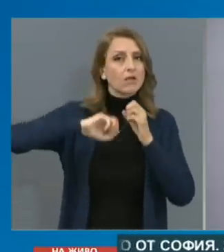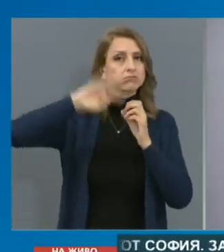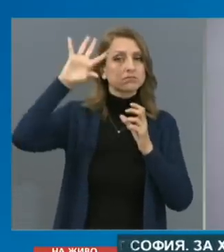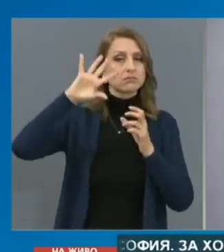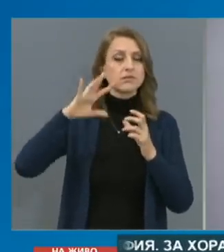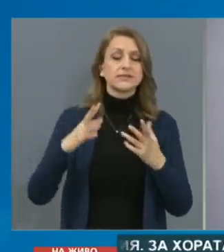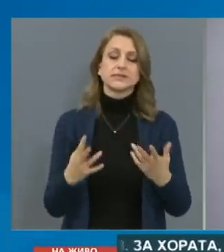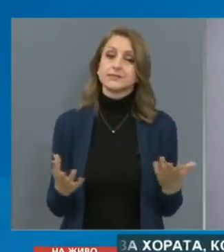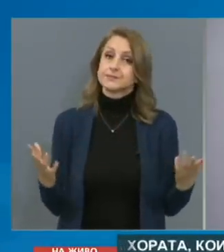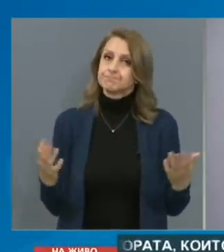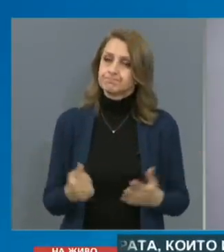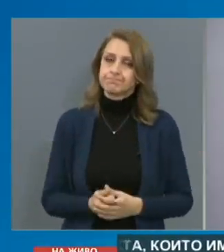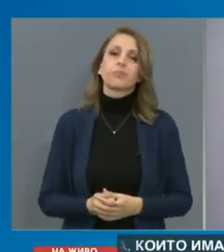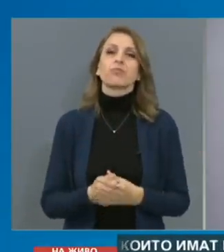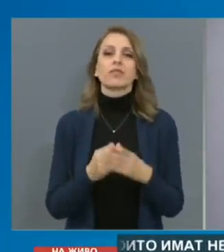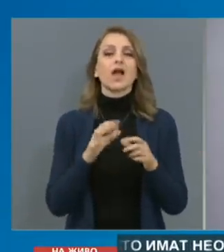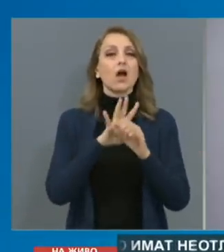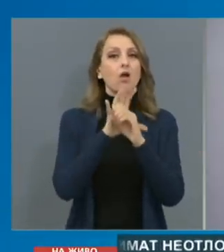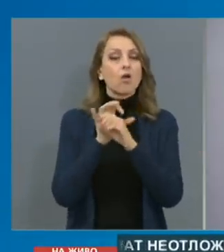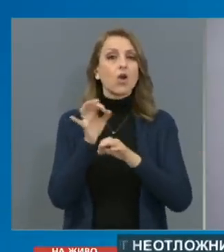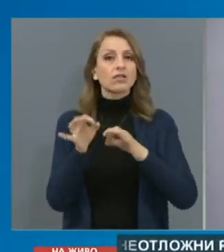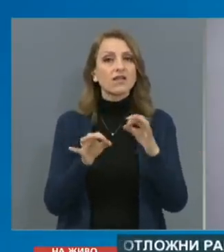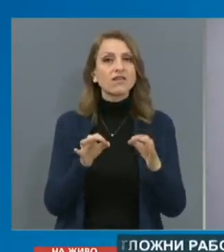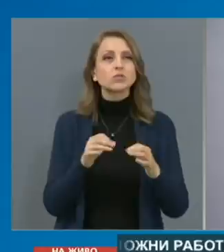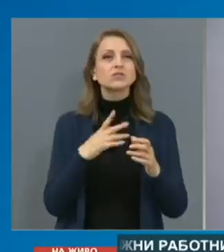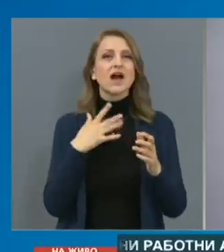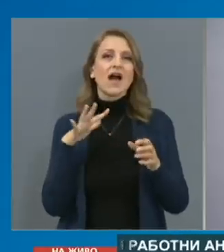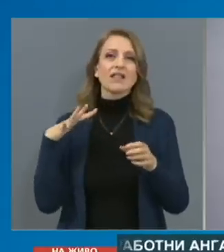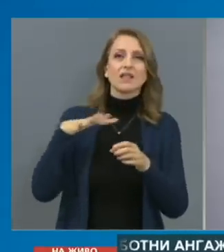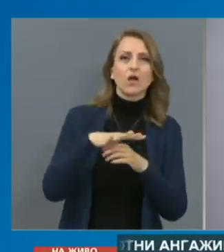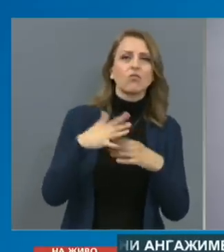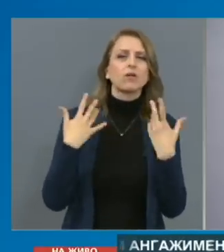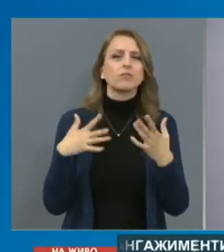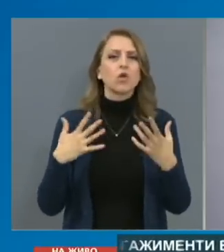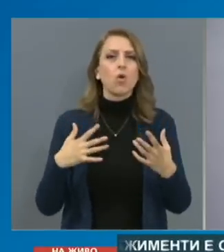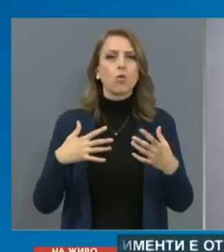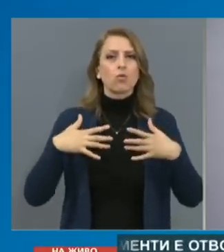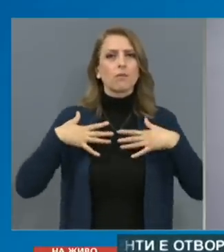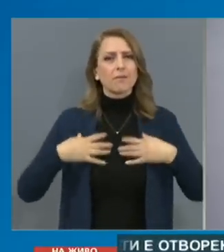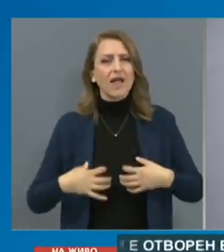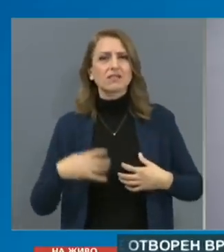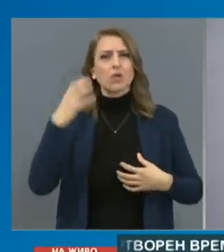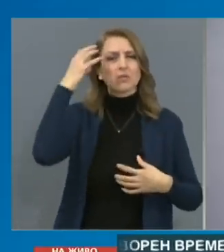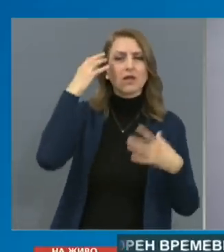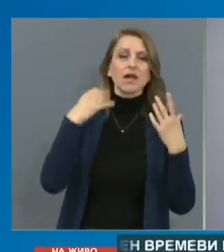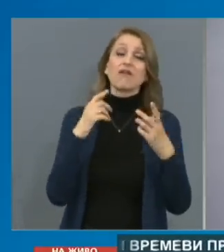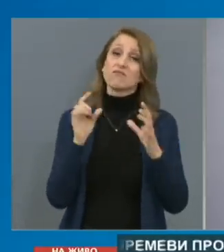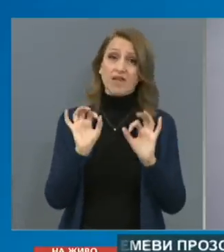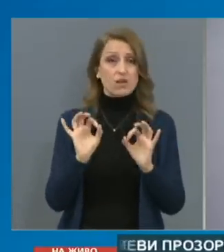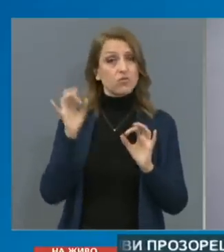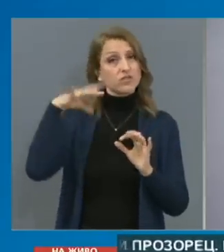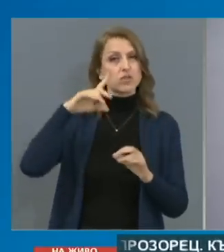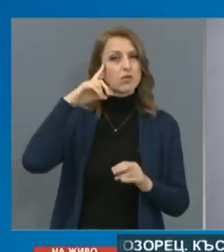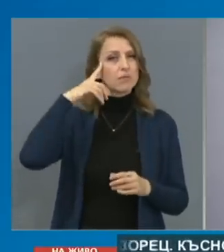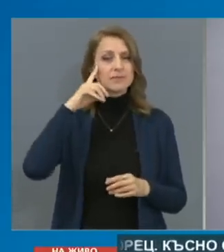Коронавируса ударя много системи в човешкото тяло и освен, че отначало се смяташе за таргетен за белия дроб, след